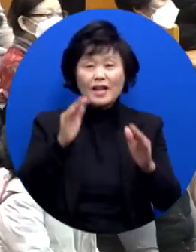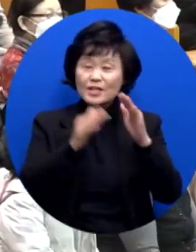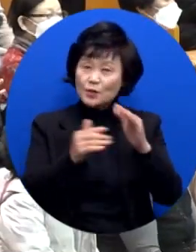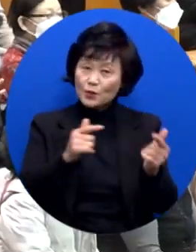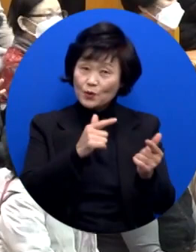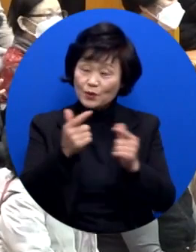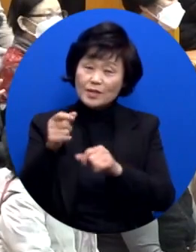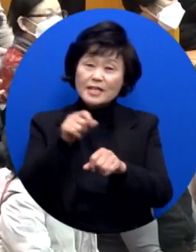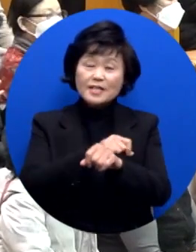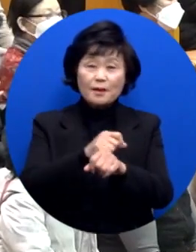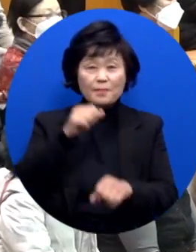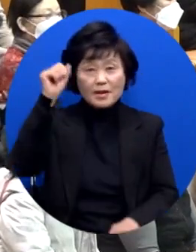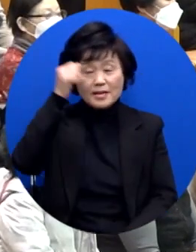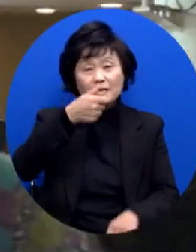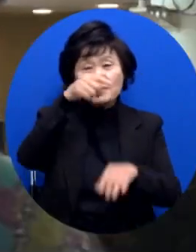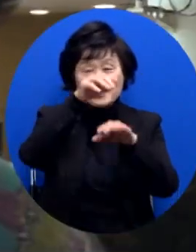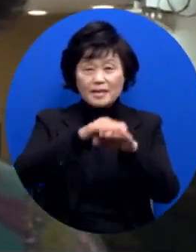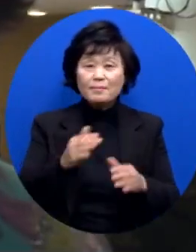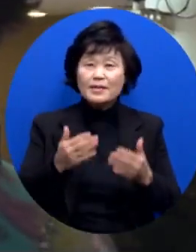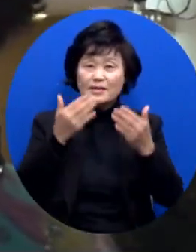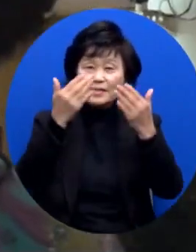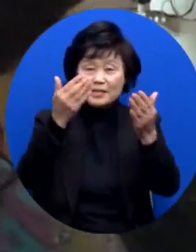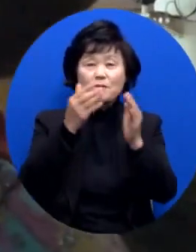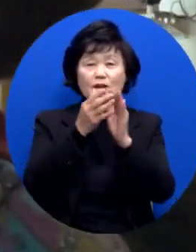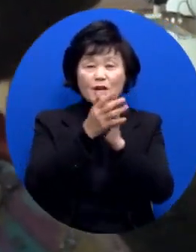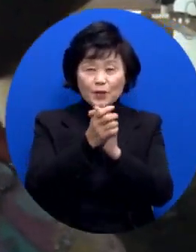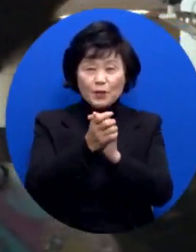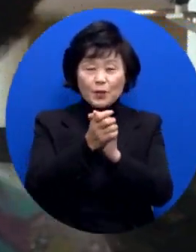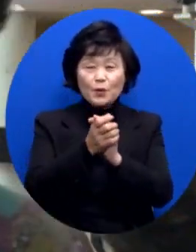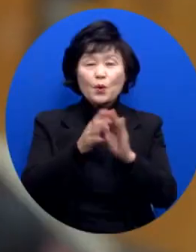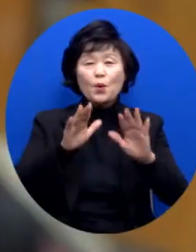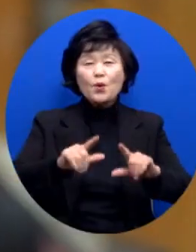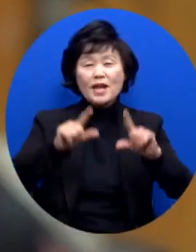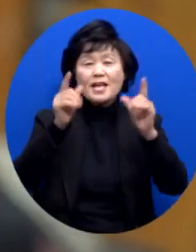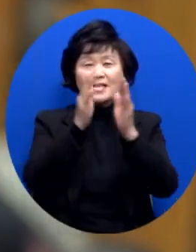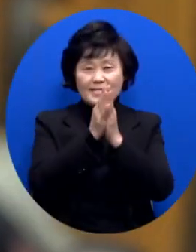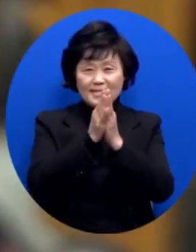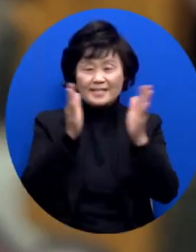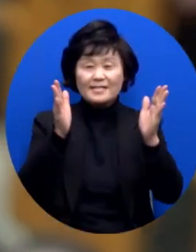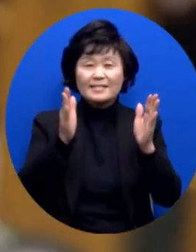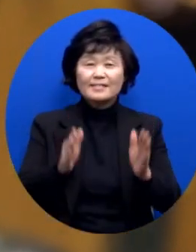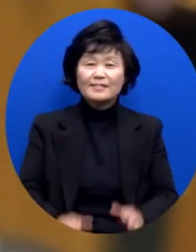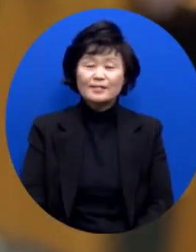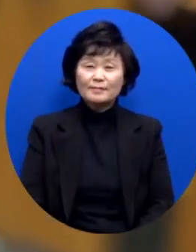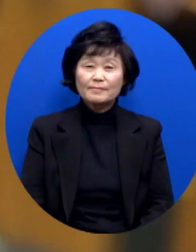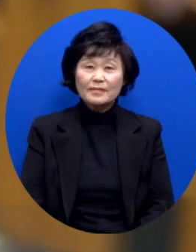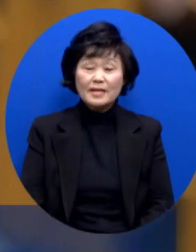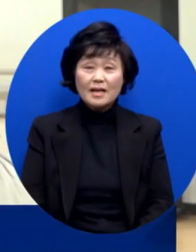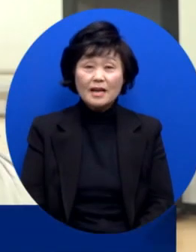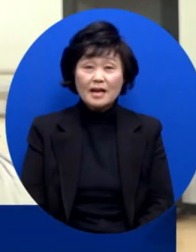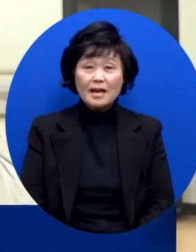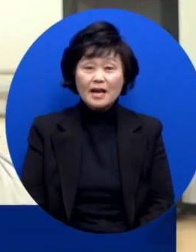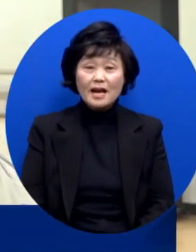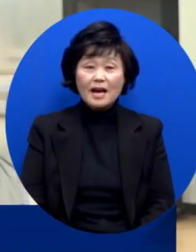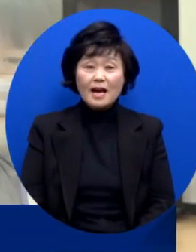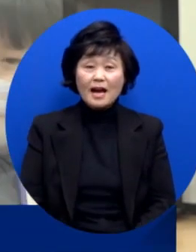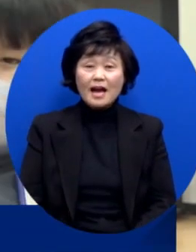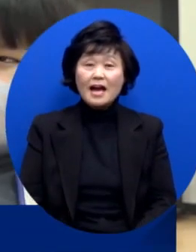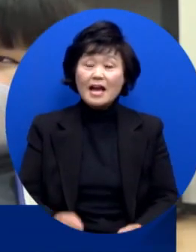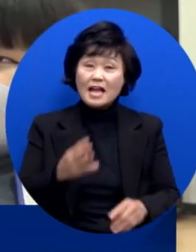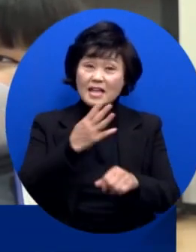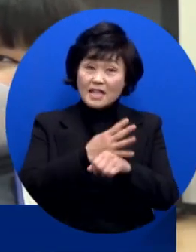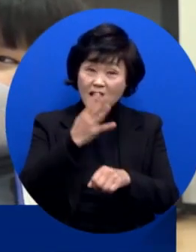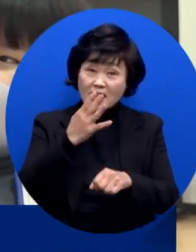성도들은 특별 새벽 기도회를 드리며 기도와 영성으로 올해를 시작했습니다. 4시에 출발해서